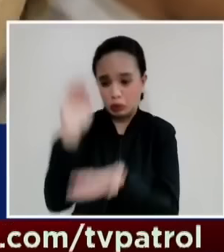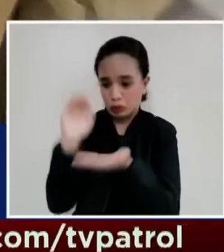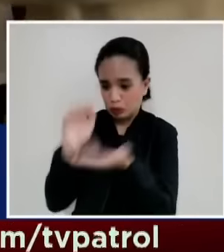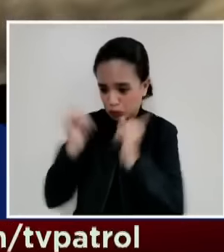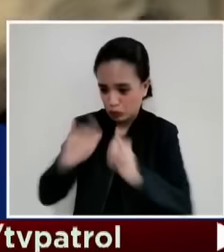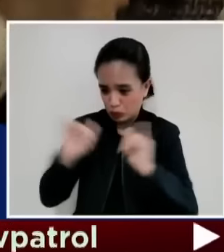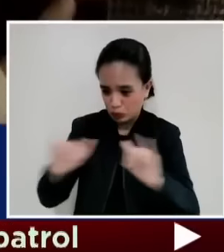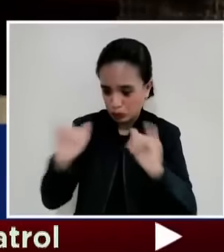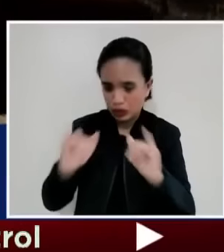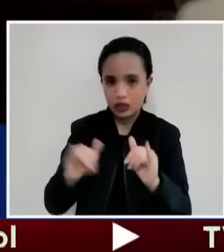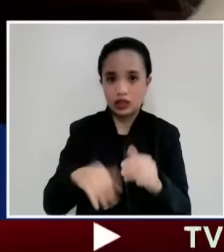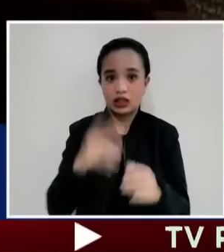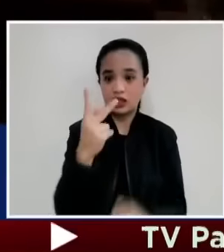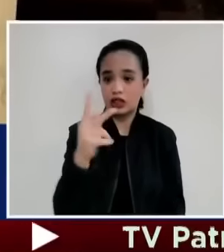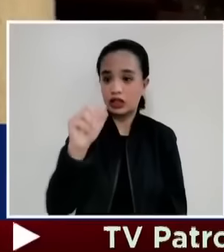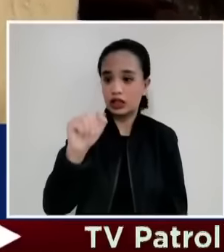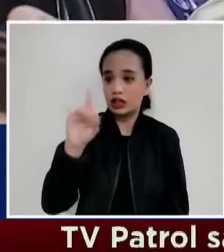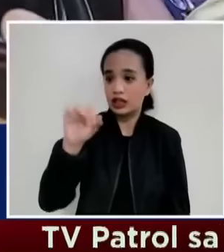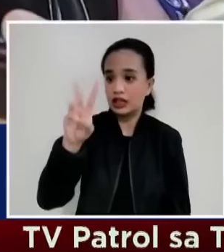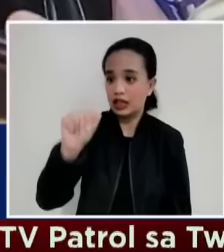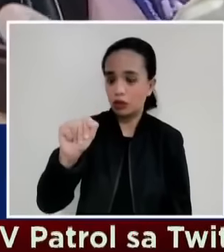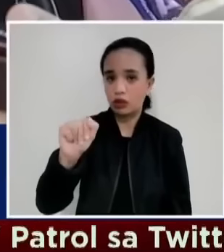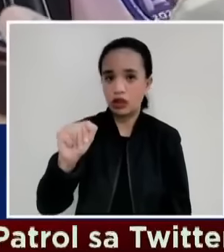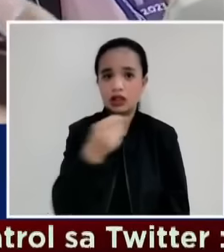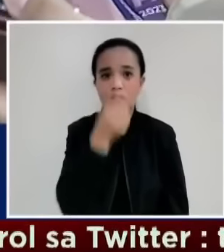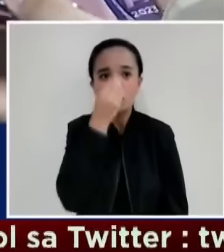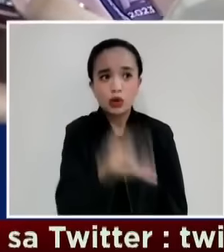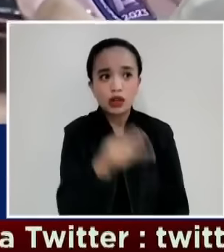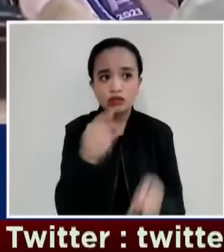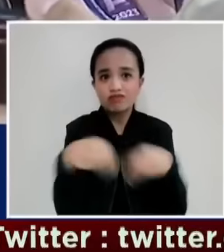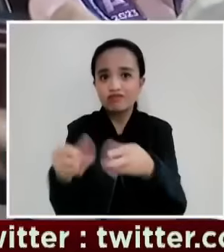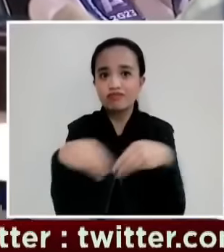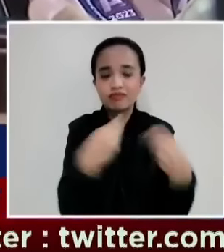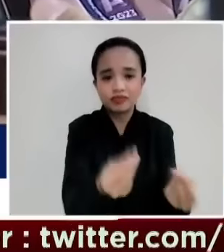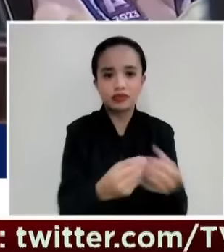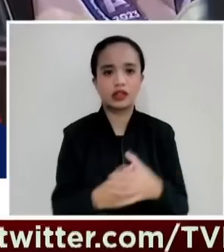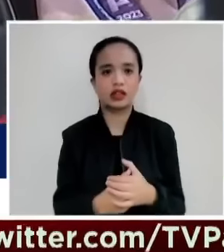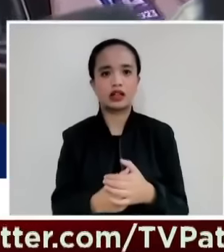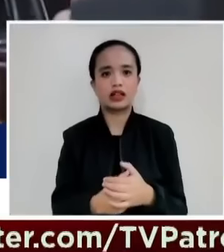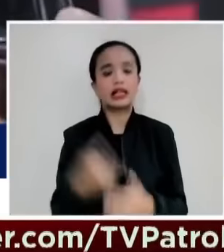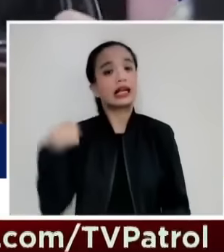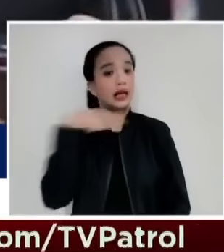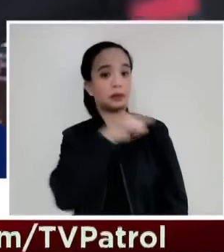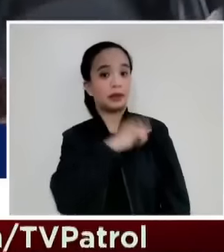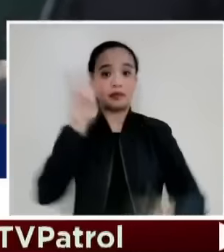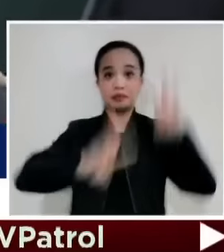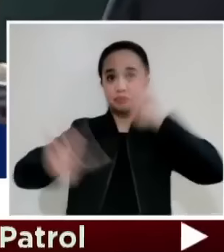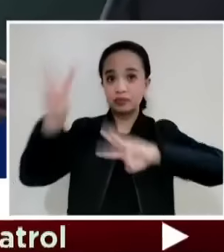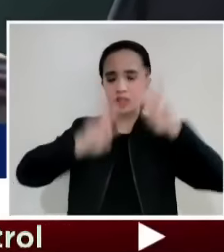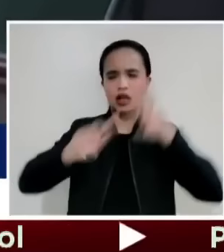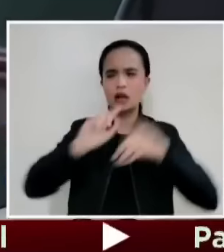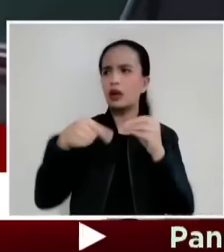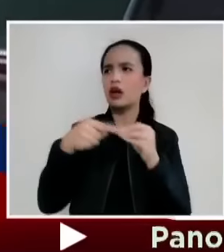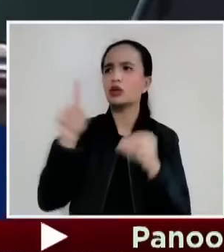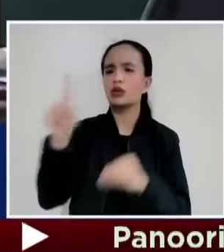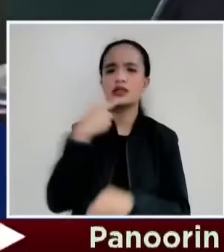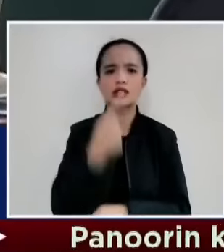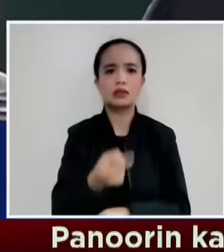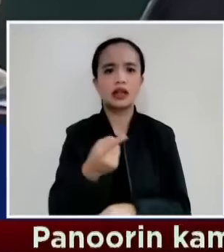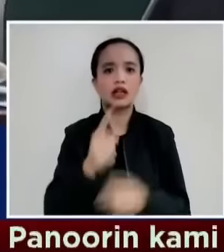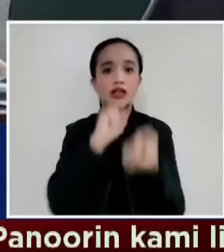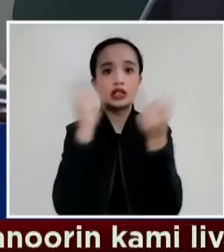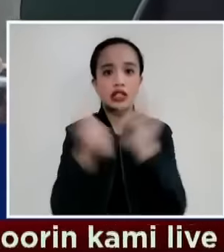mga kadiwa, ilan lang ang kanyang nabibigyan. Nangangamba kami doon sa sinasabi niya na pagbabago ng procurement